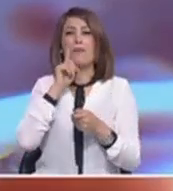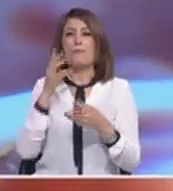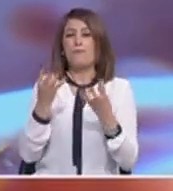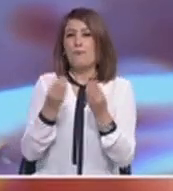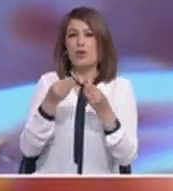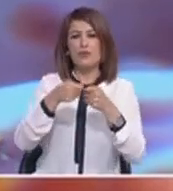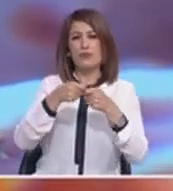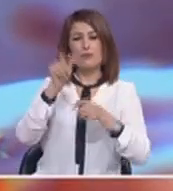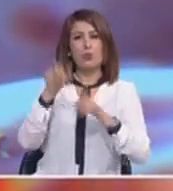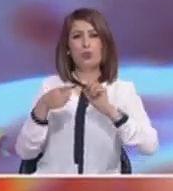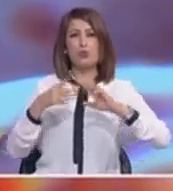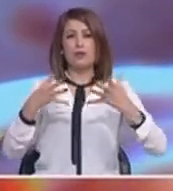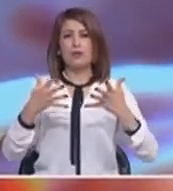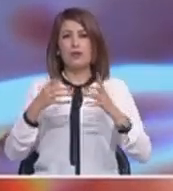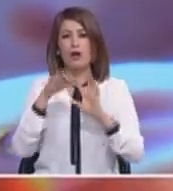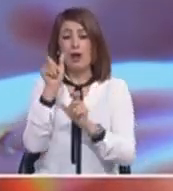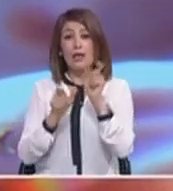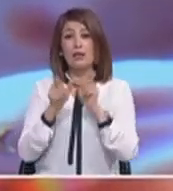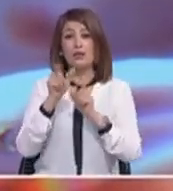ينبغي ما عندهم